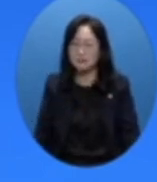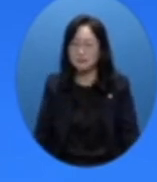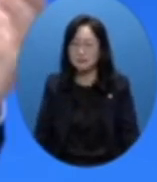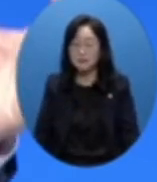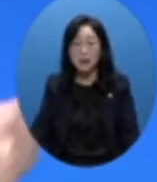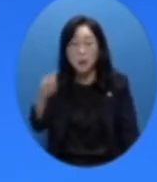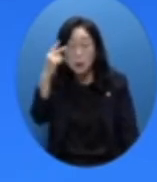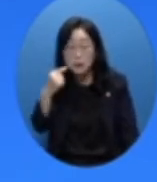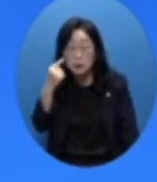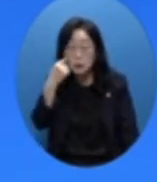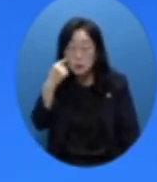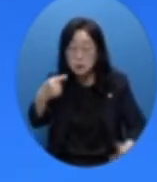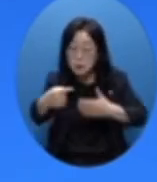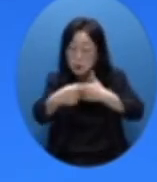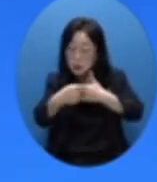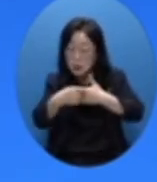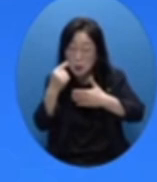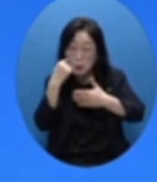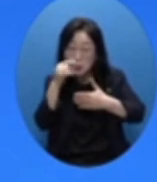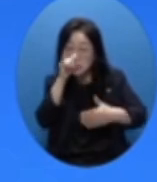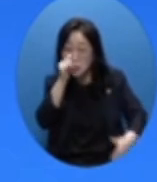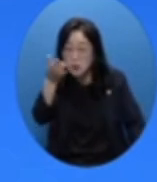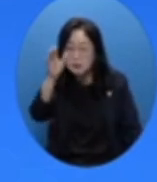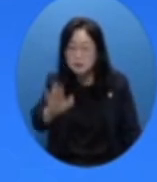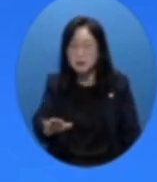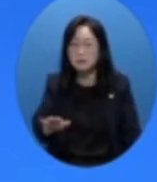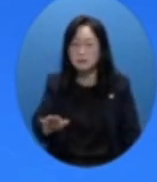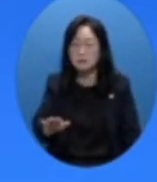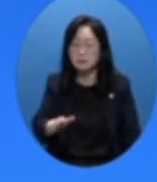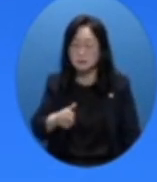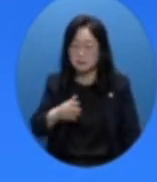혹시 눈을뜨고 있으면서도 내가